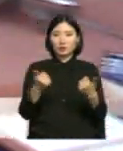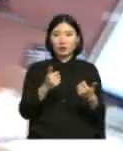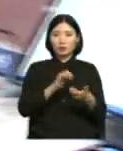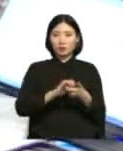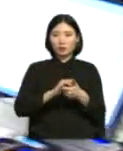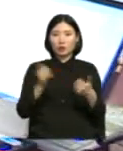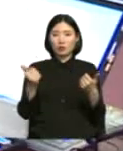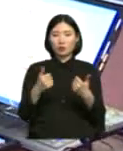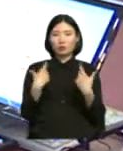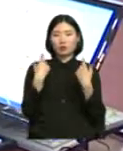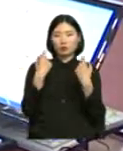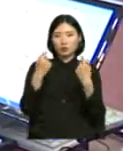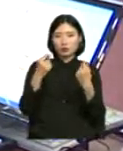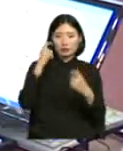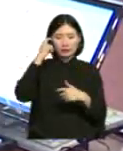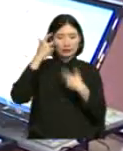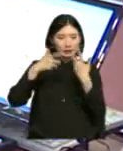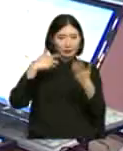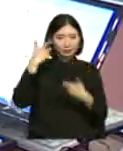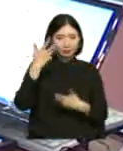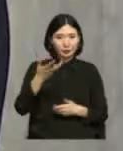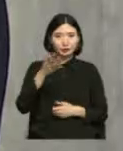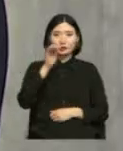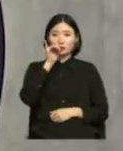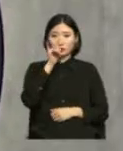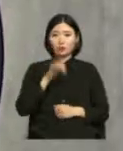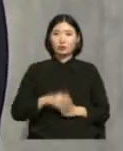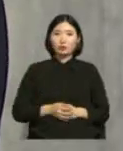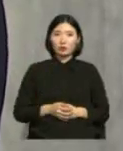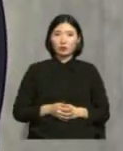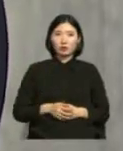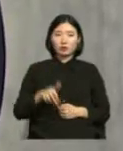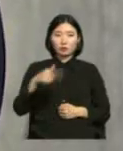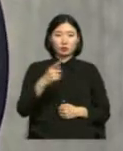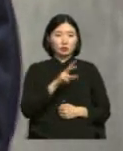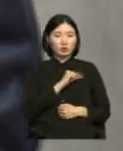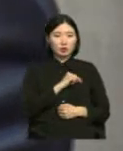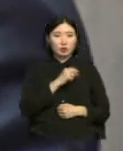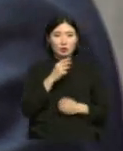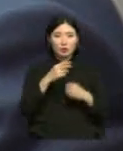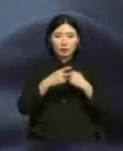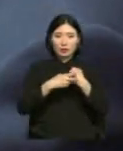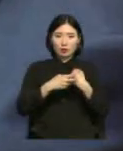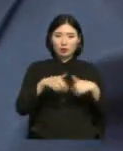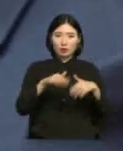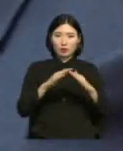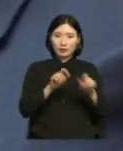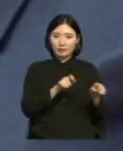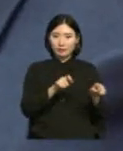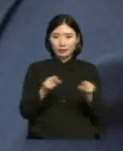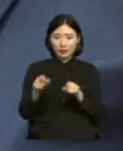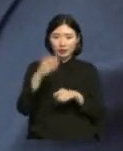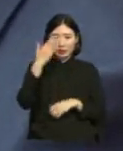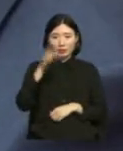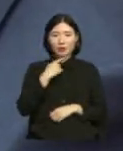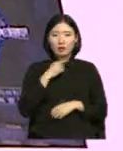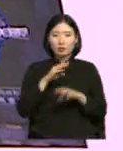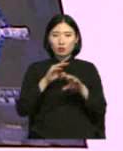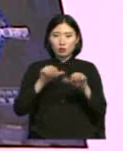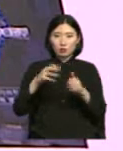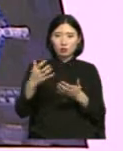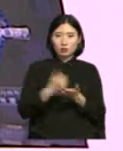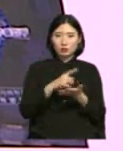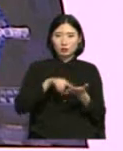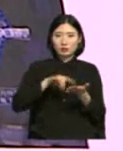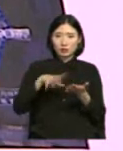정례회에서도 어김없이 질문 공세가 이어졌습니다. 조윤영 의원은 병원 건립이 지연된 만큼 감면했던 토지 취득세